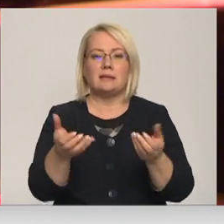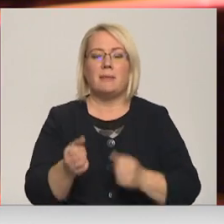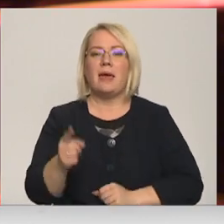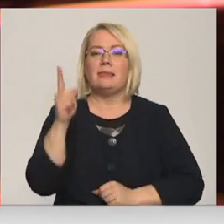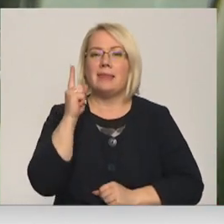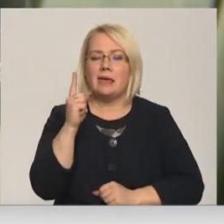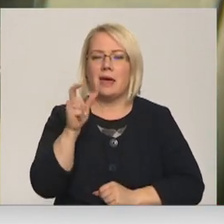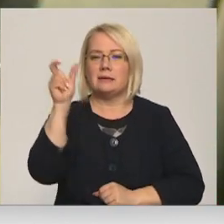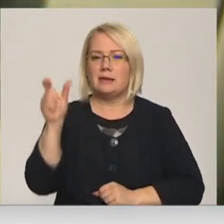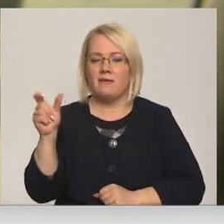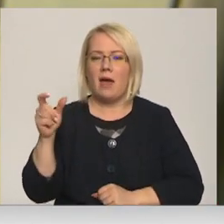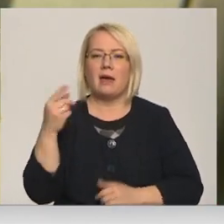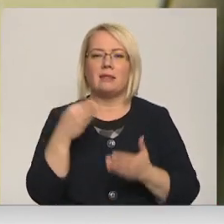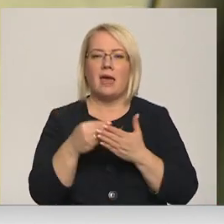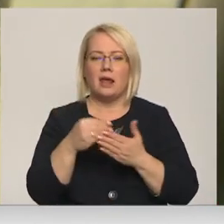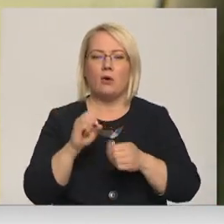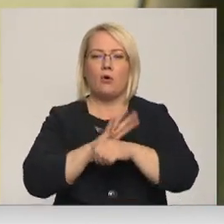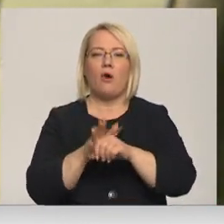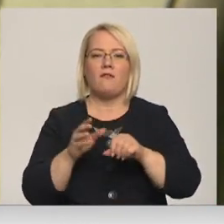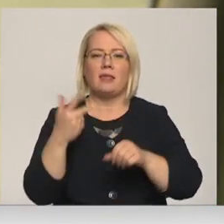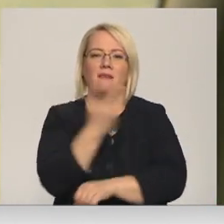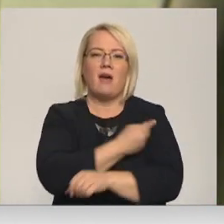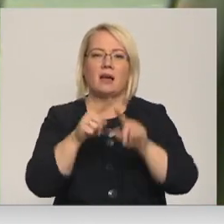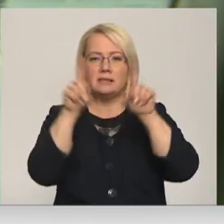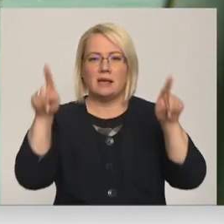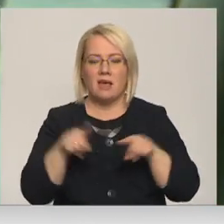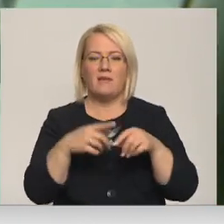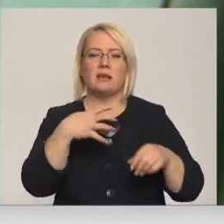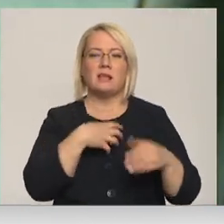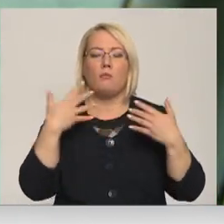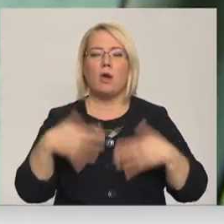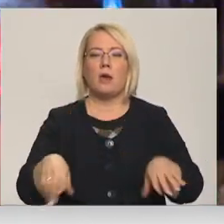personas ar derīgu COVID-19 vakcināciju. Vai pārslimošanas sertifikātu.